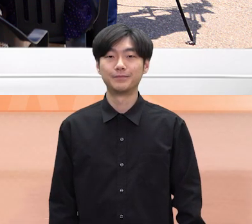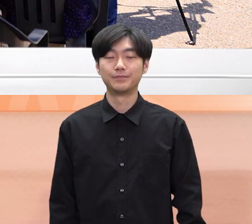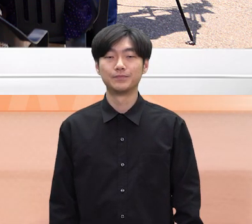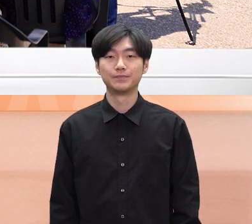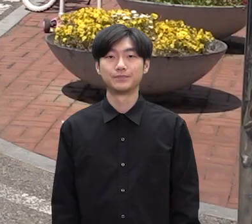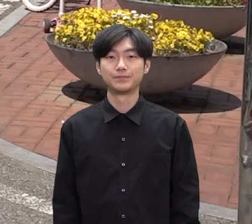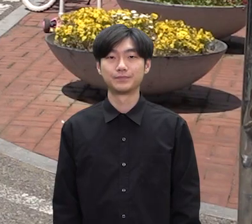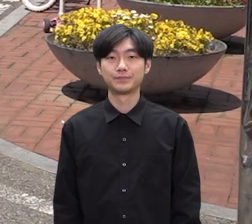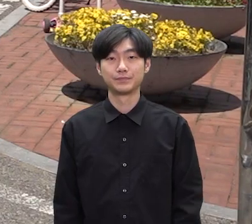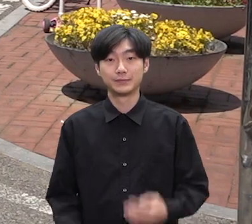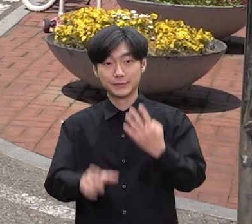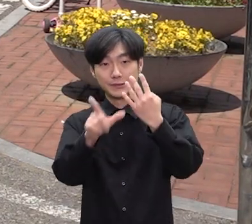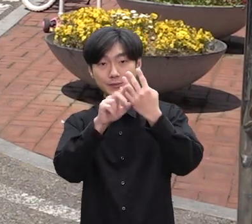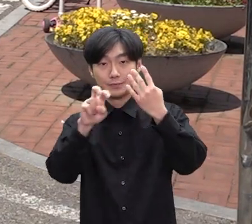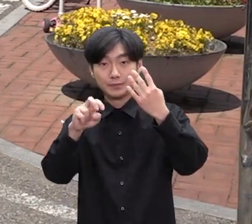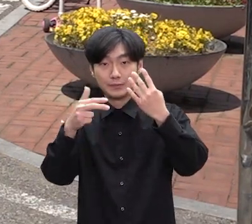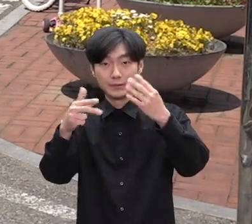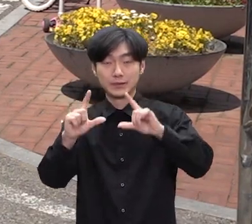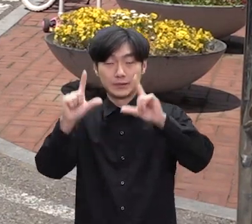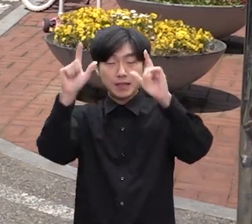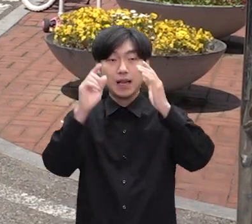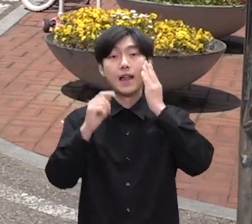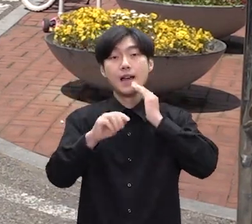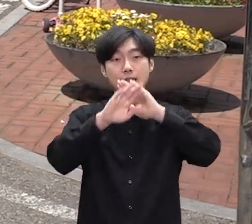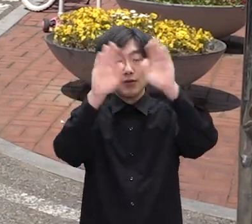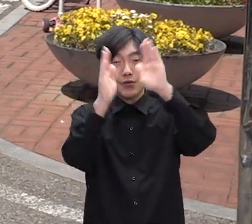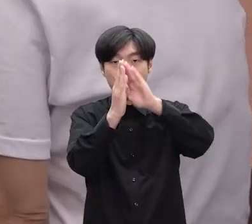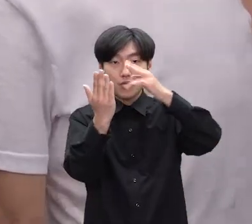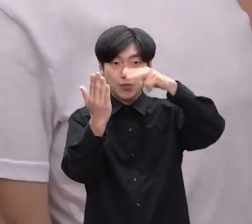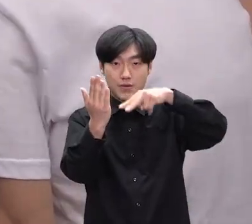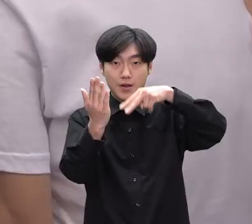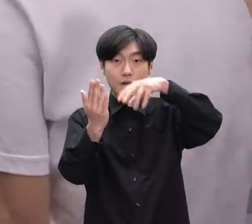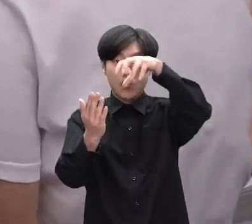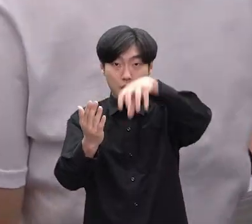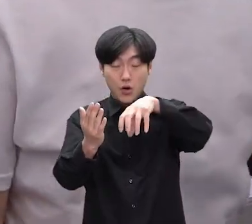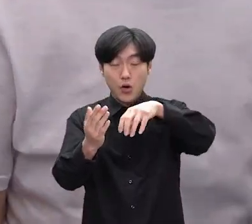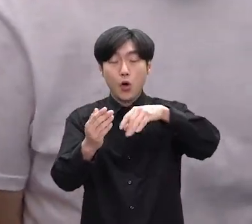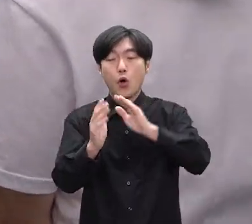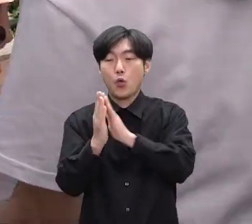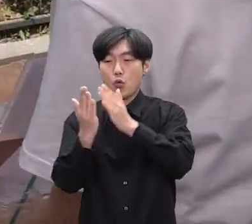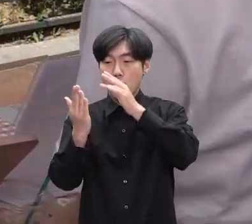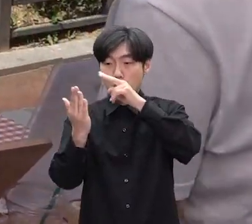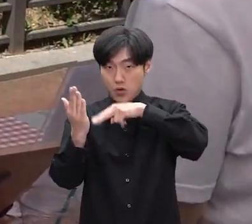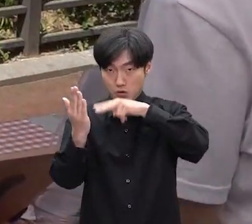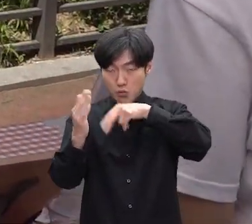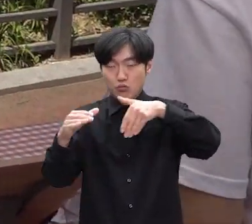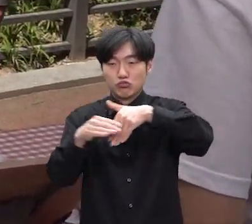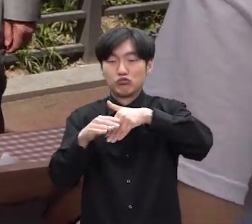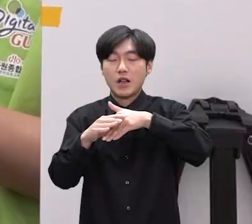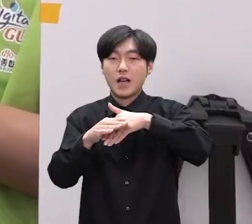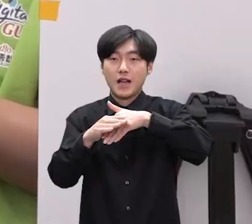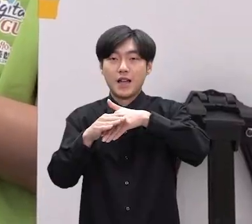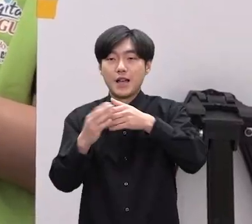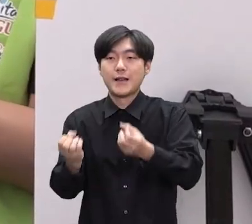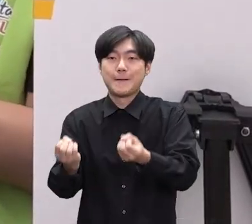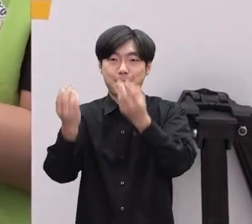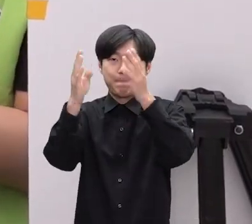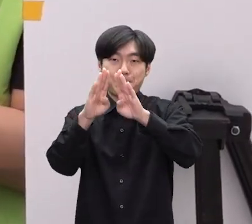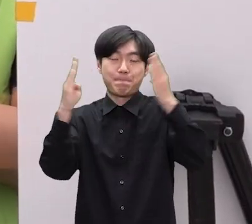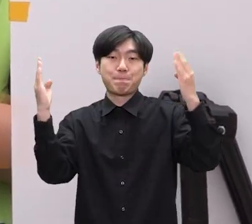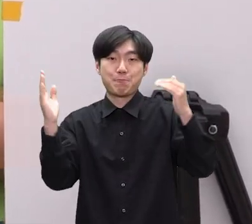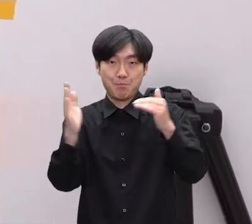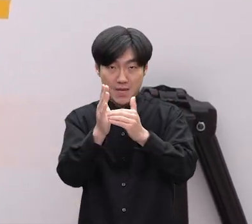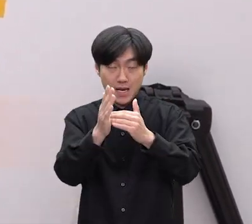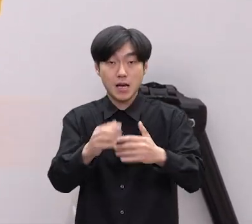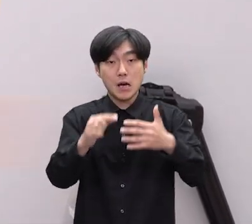알아보겠습니다. 지난 27일 하늘도서관에서 독서 문화축제가 열렸습니다. 이번